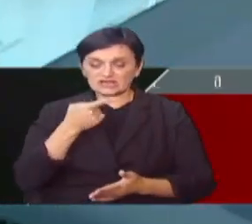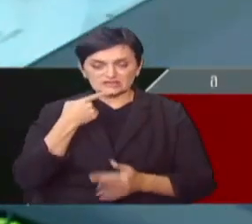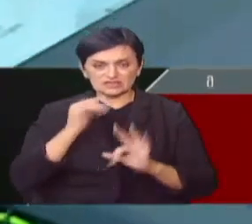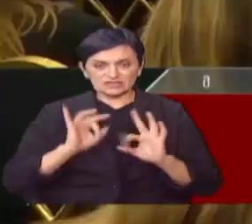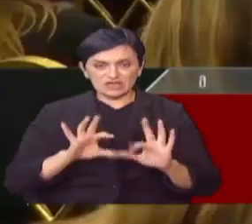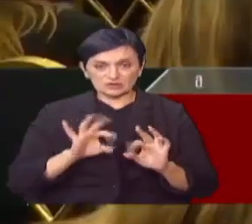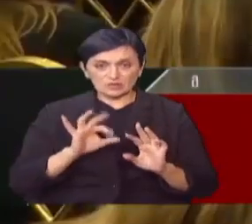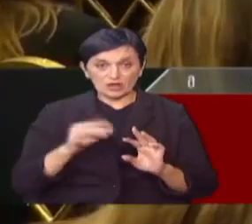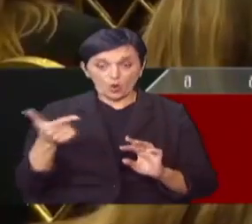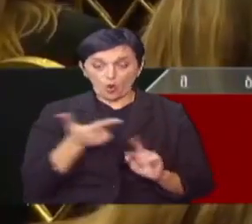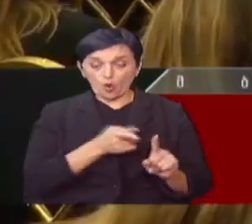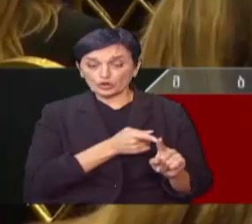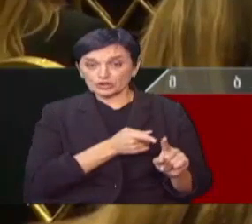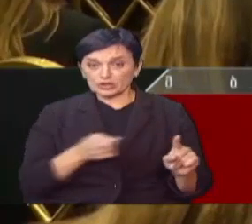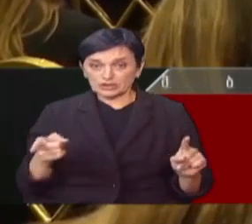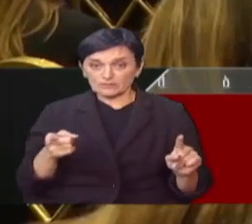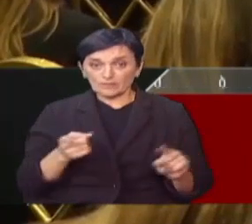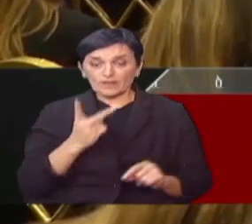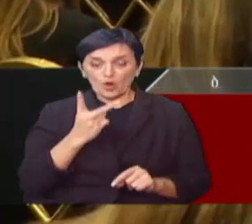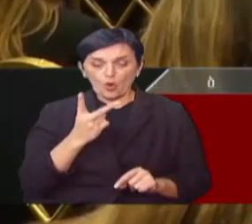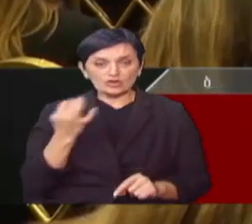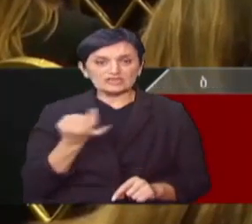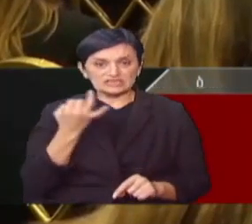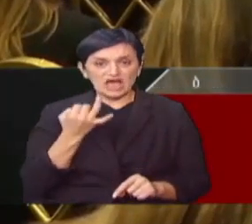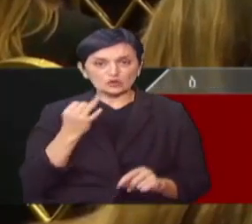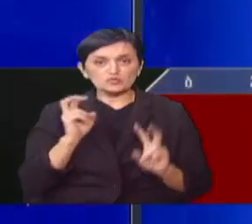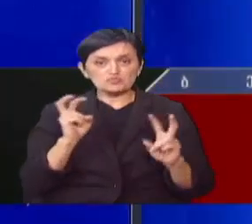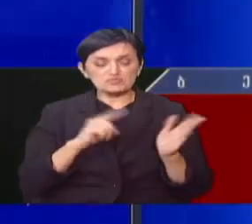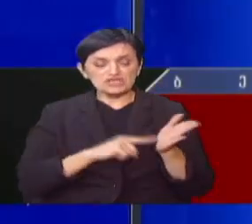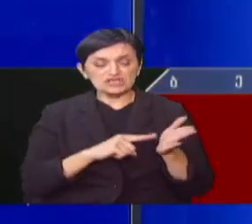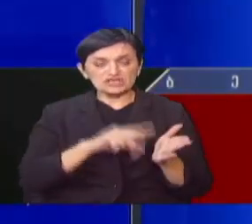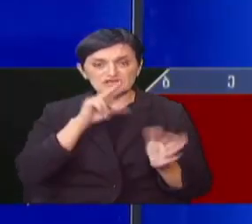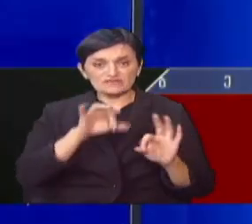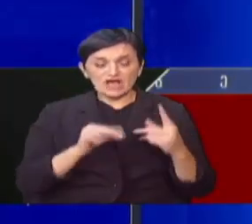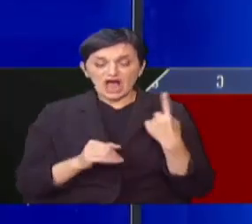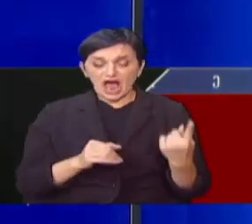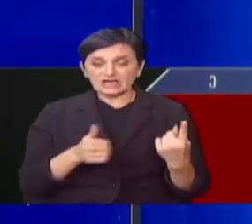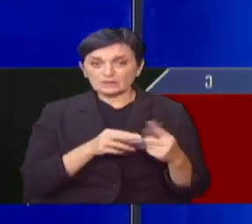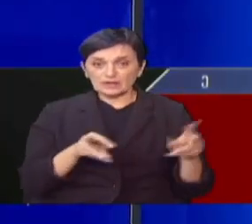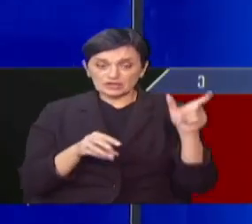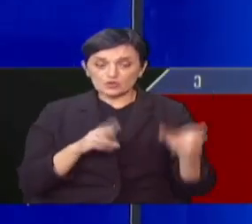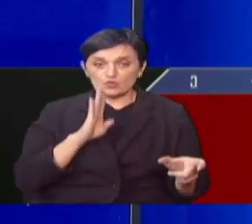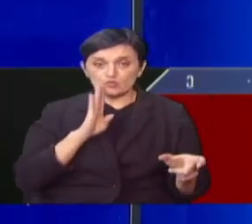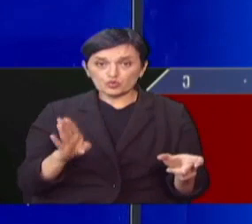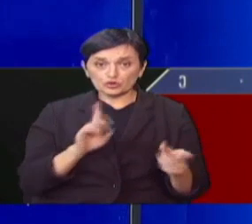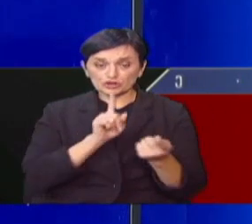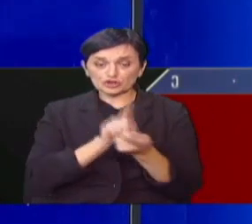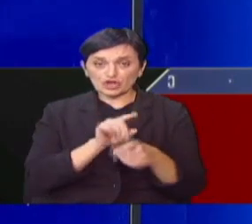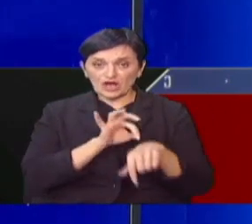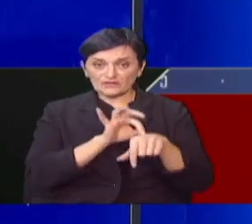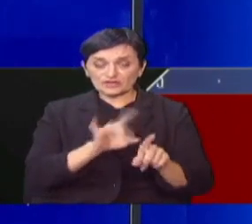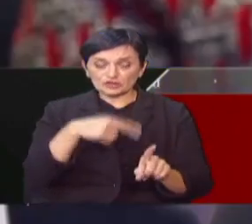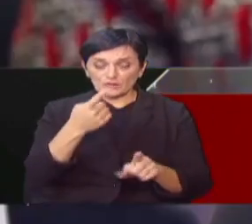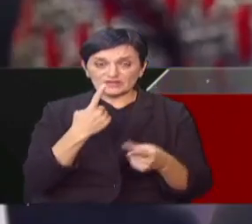თუმცა გასული ორი კვირის განმავლობაში ორი საინტერესო მინიშნება ჟღერდა. ერთი, როცა პრემიერ-მინისტრი ბრიუსელში გამართული შეხვედრების